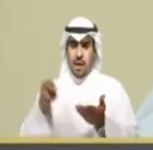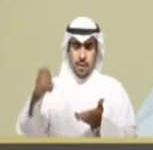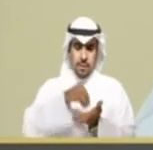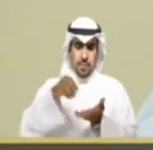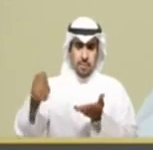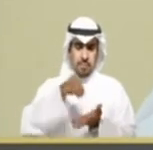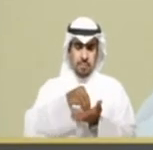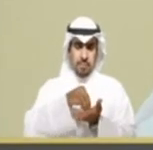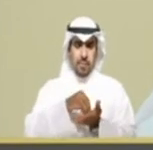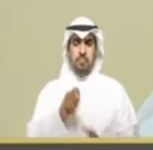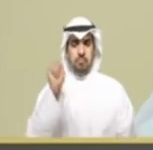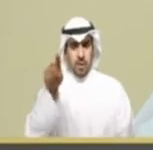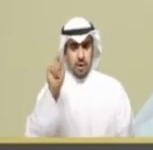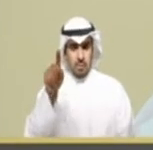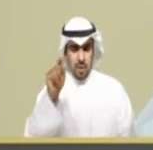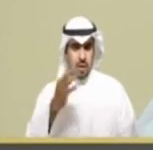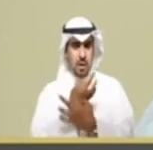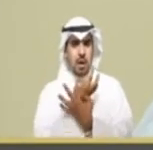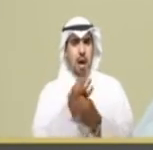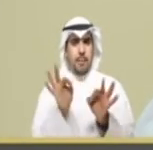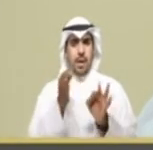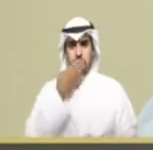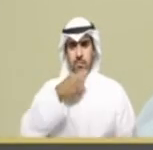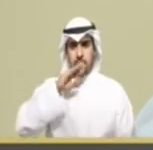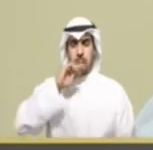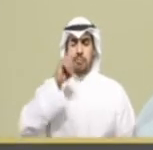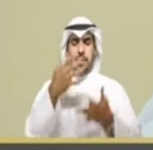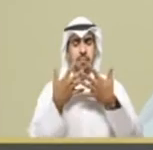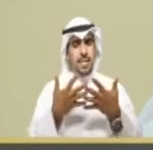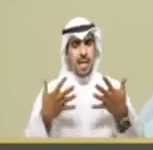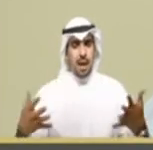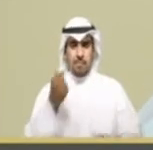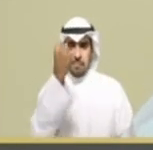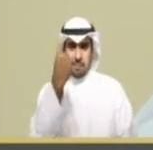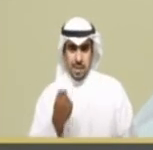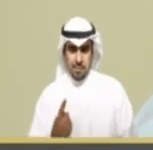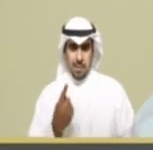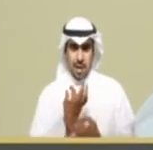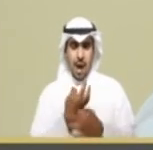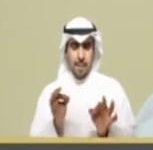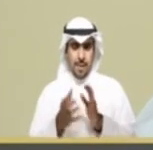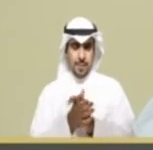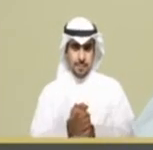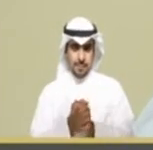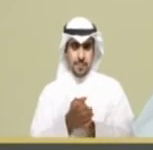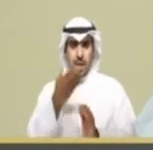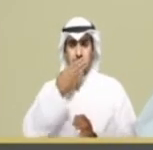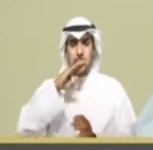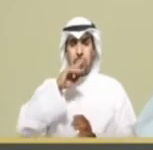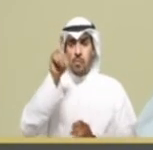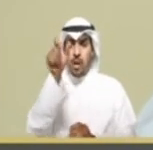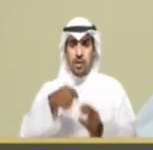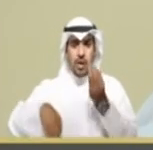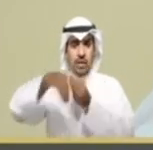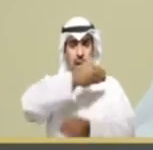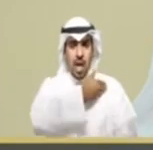الحج بكل سهولة ويسر. بحمد الله عز وجل حجاجنا جميعهم الآن وحتى هذه اللحظة لم